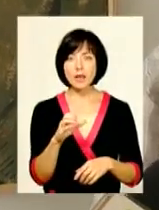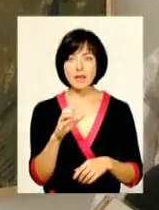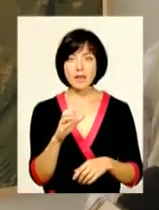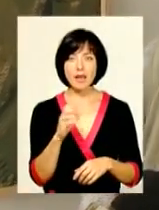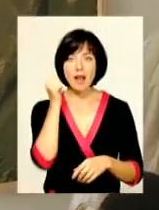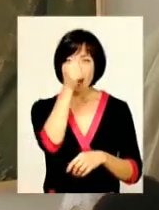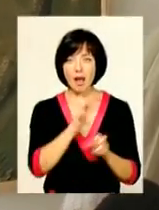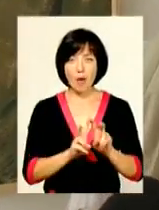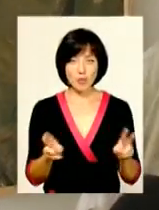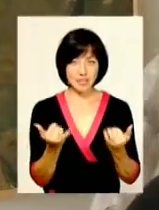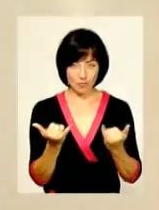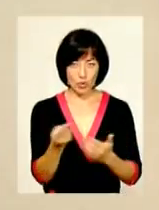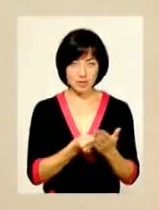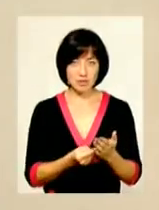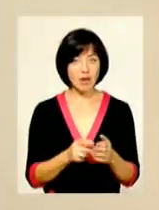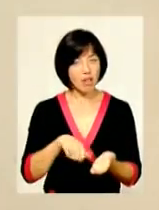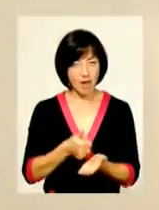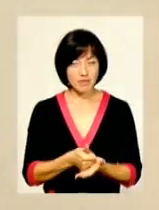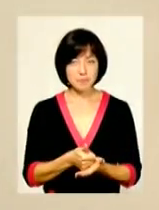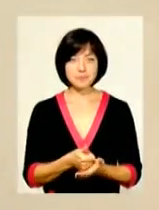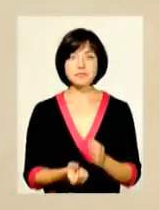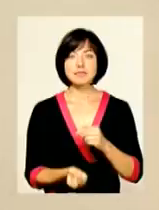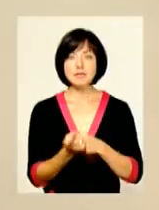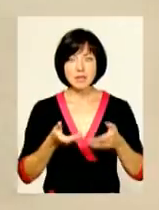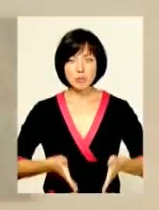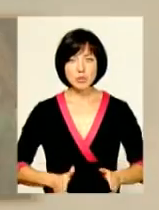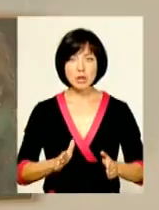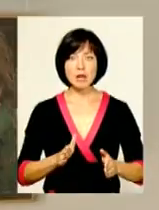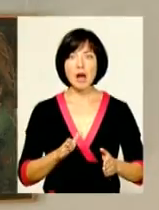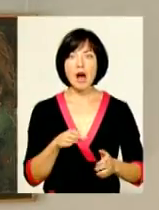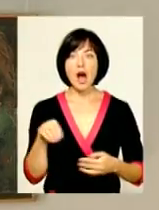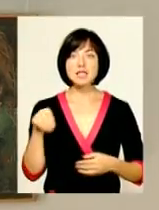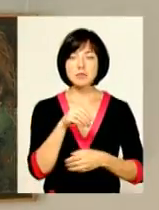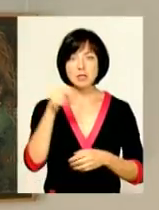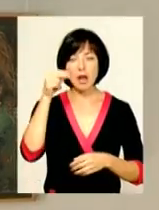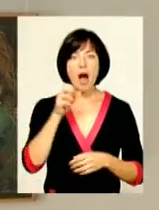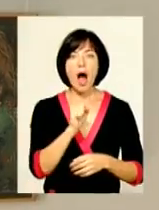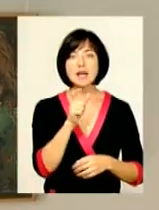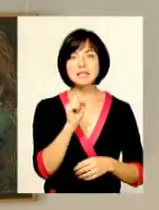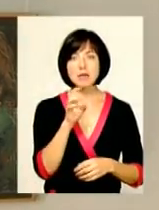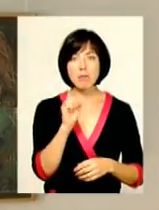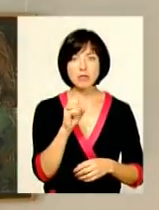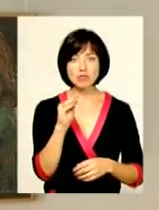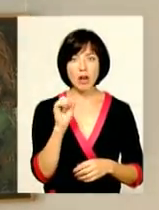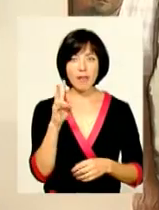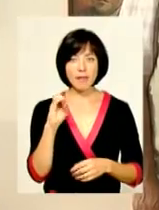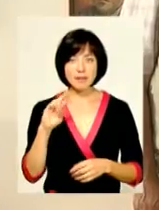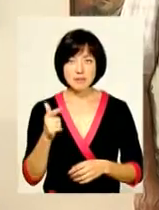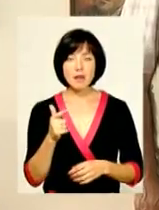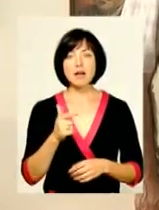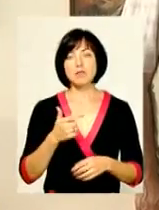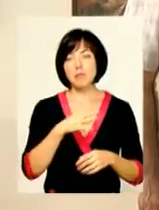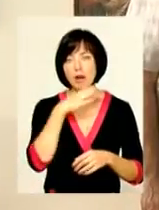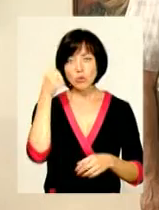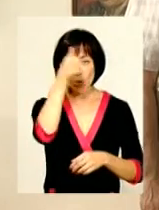будто сьогодні рисувала, от саме головне. За походженням азербайджанець Сергій Гульшані навчався в Ірані і майже 50 років жив і працював у